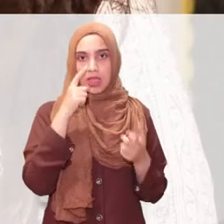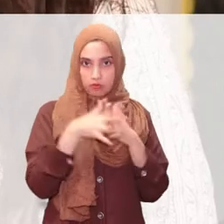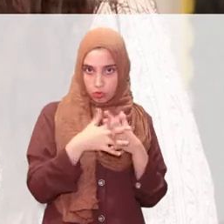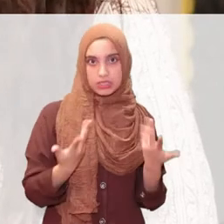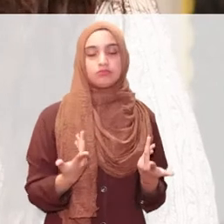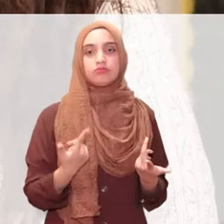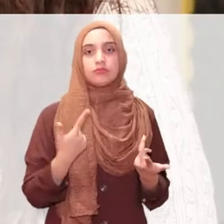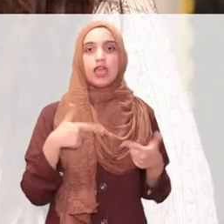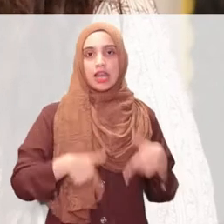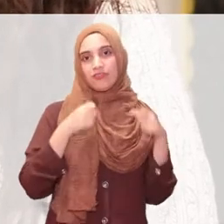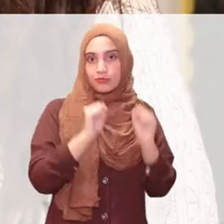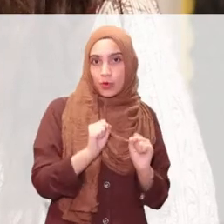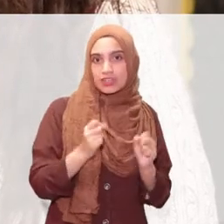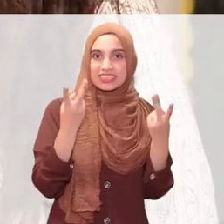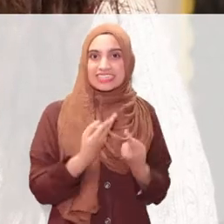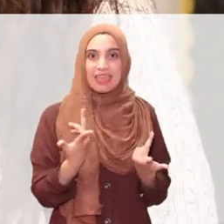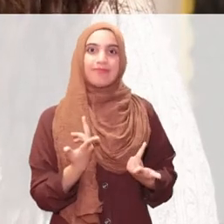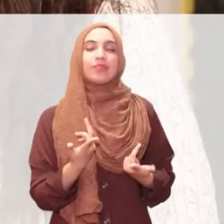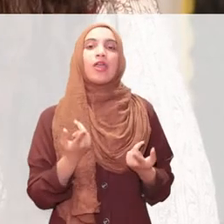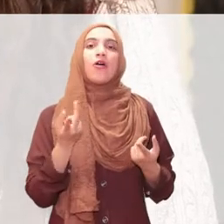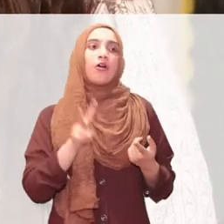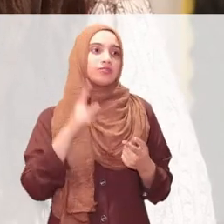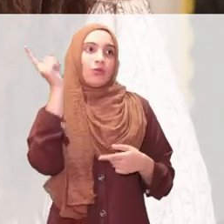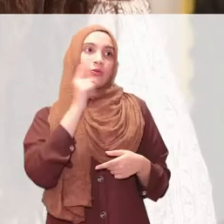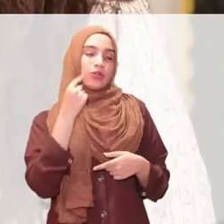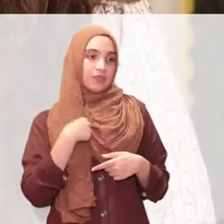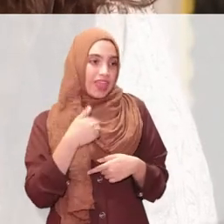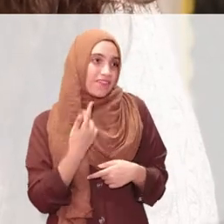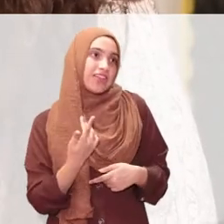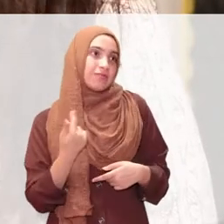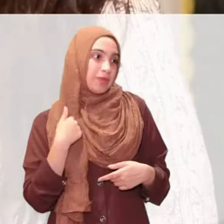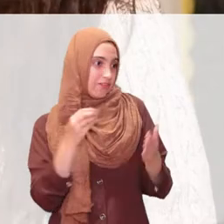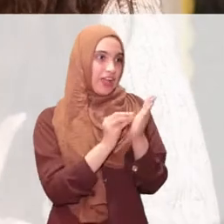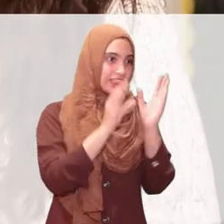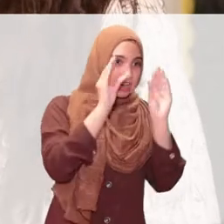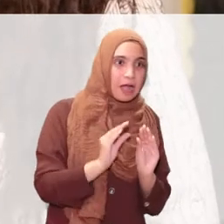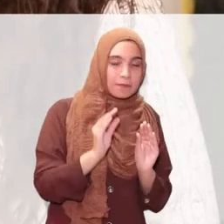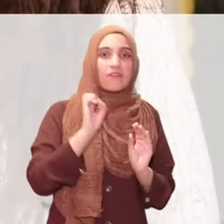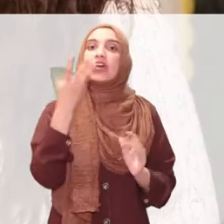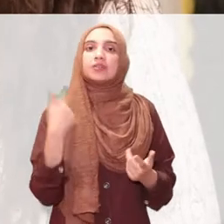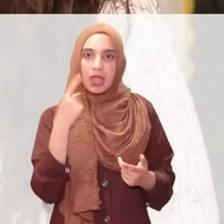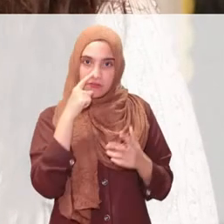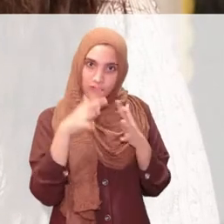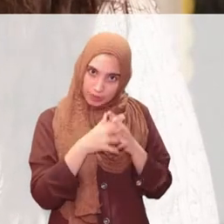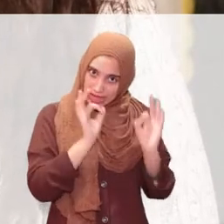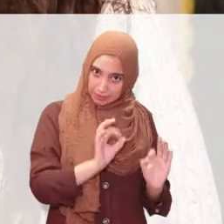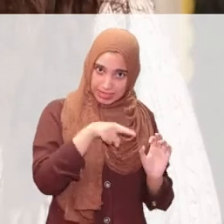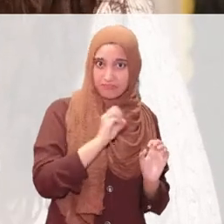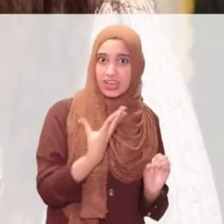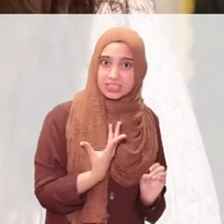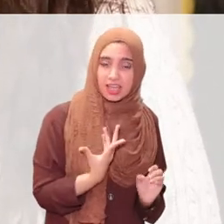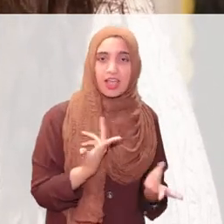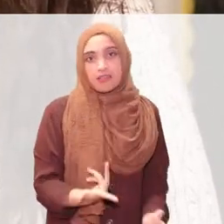एवरी सिंगल डे एंड मोरओवर यू विल कम विद थम और सब्सक्राइब प्रोसेस इन यू